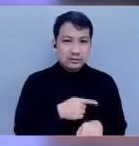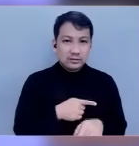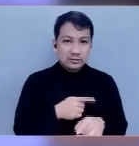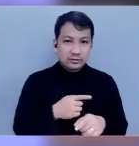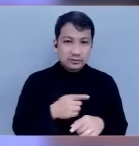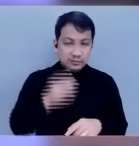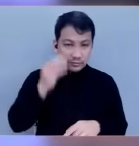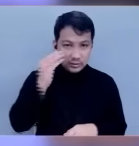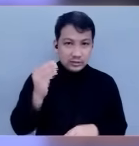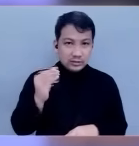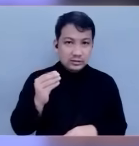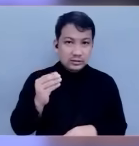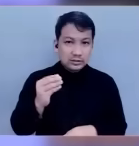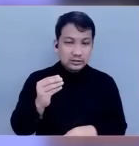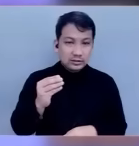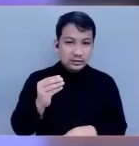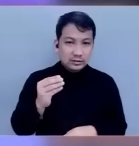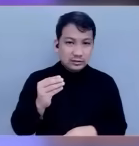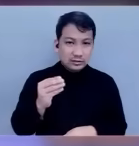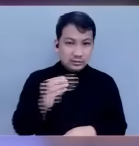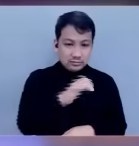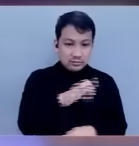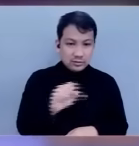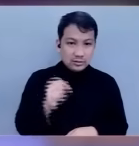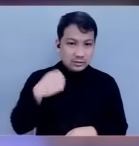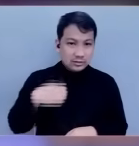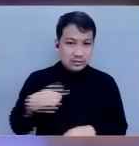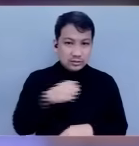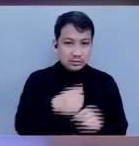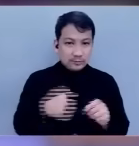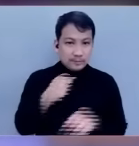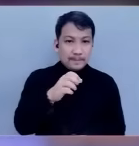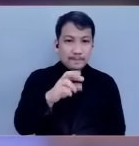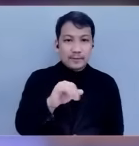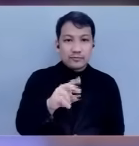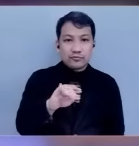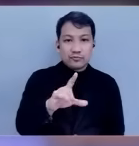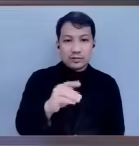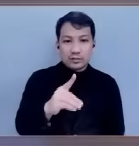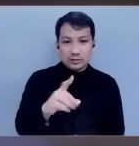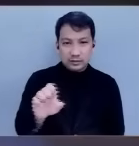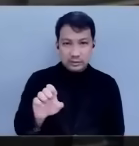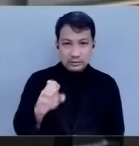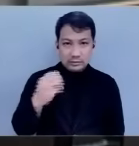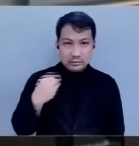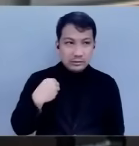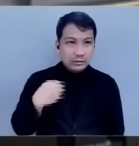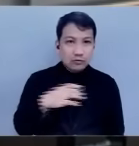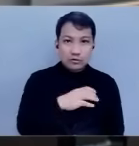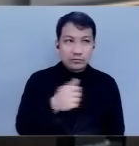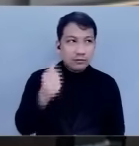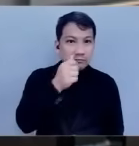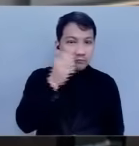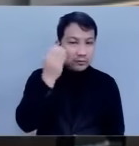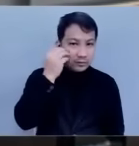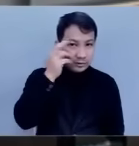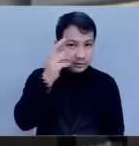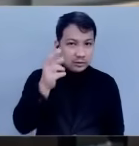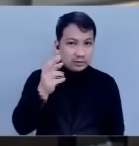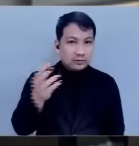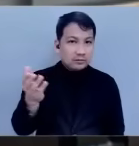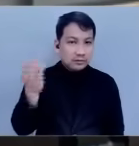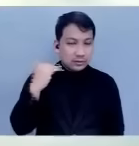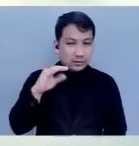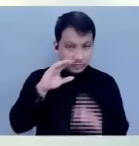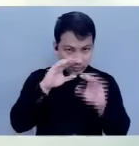the Romualdez as president. Ito nga si Speaker, posturing. Kung ang dating Pangulo